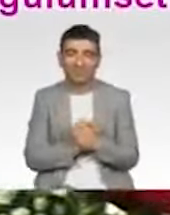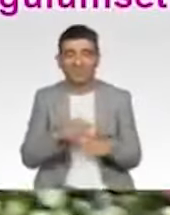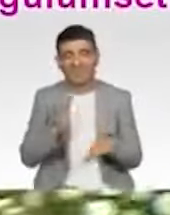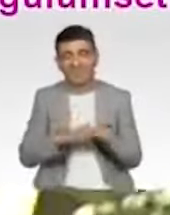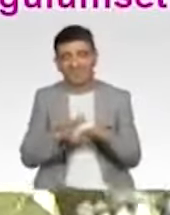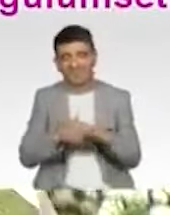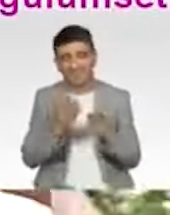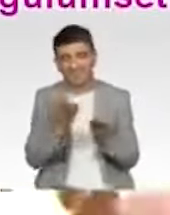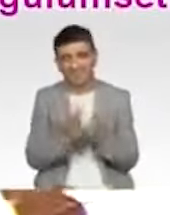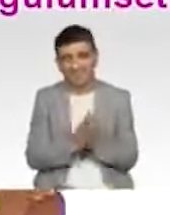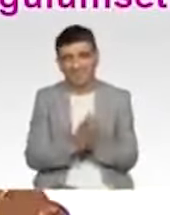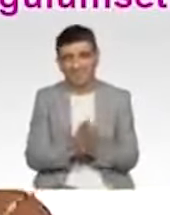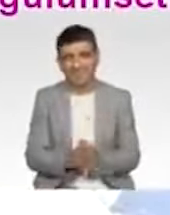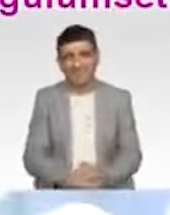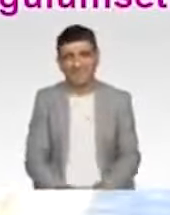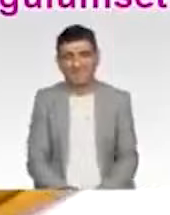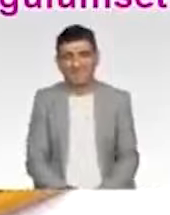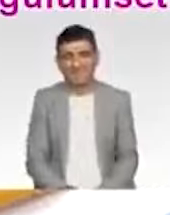sen ya?